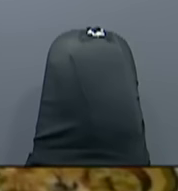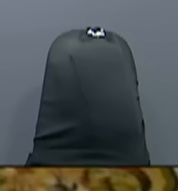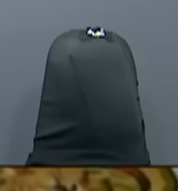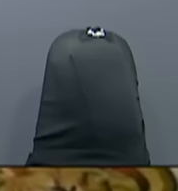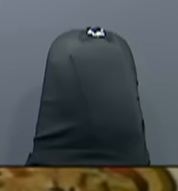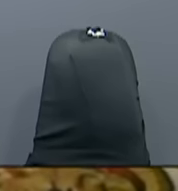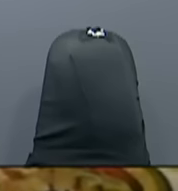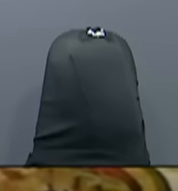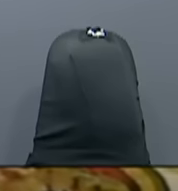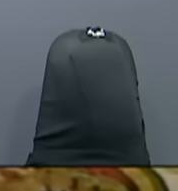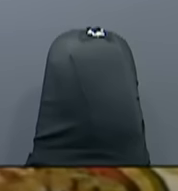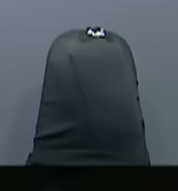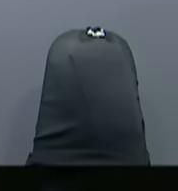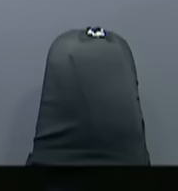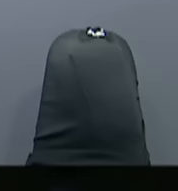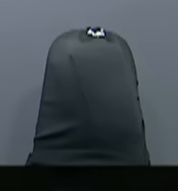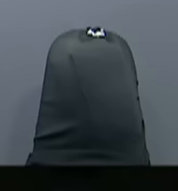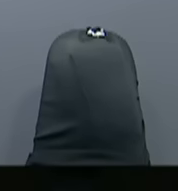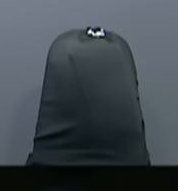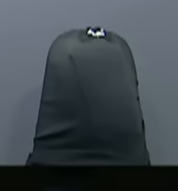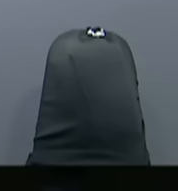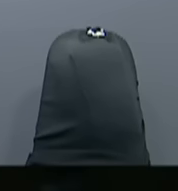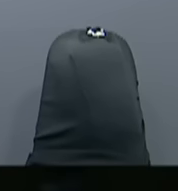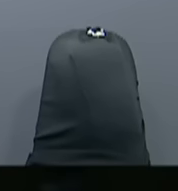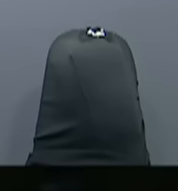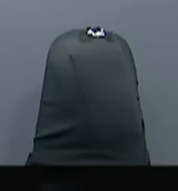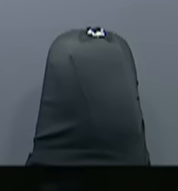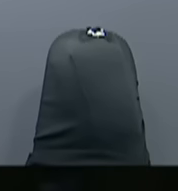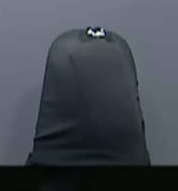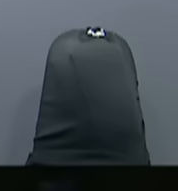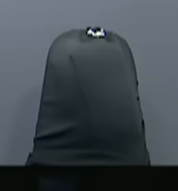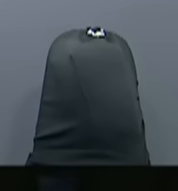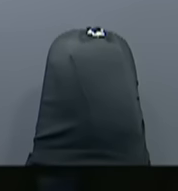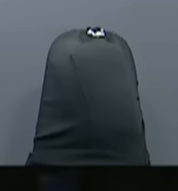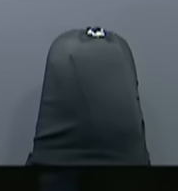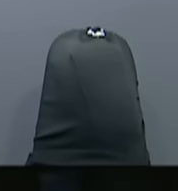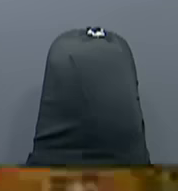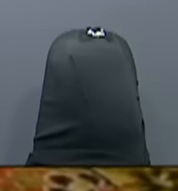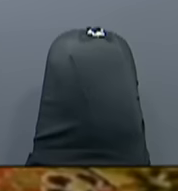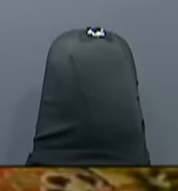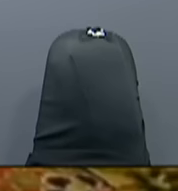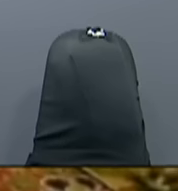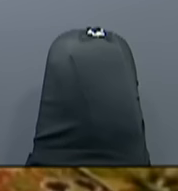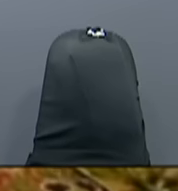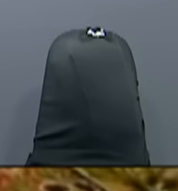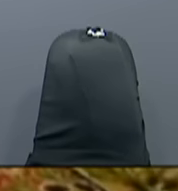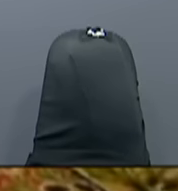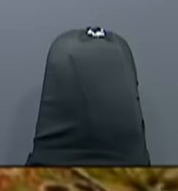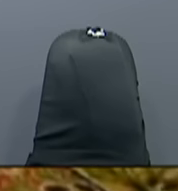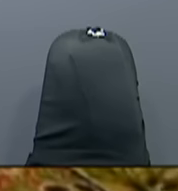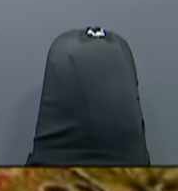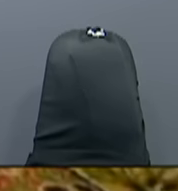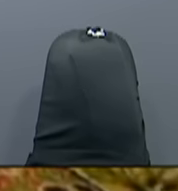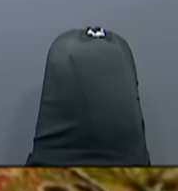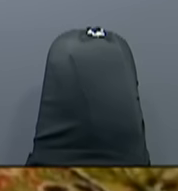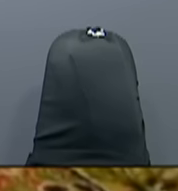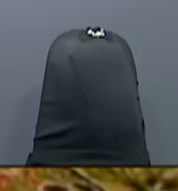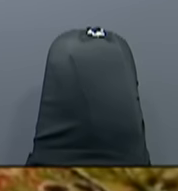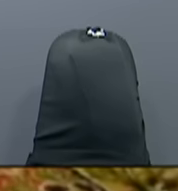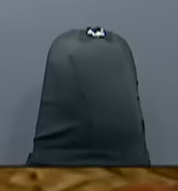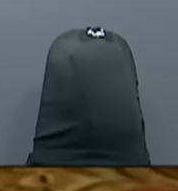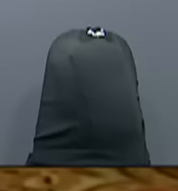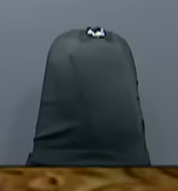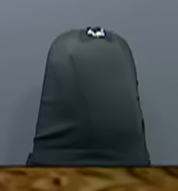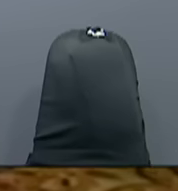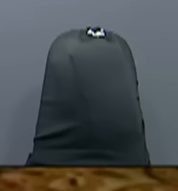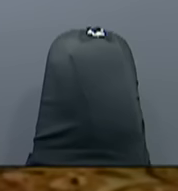บังสุกุลในทุกค่ำคืนล่าสุดเช้าวันนี้นายวุฒิกรคำมานายอำเภอพานพร้อมด้วยเหล่ากาชาตอำเภอพาน